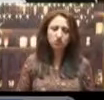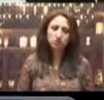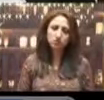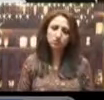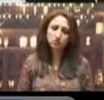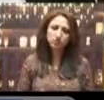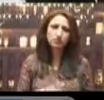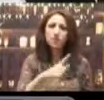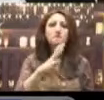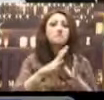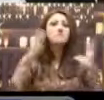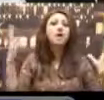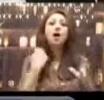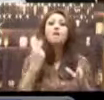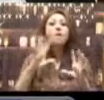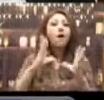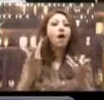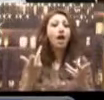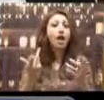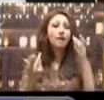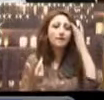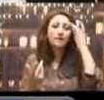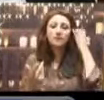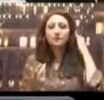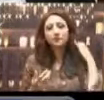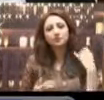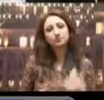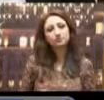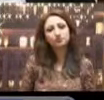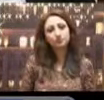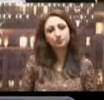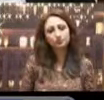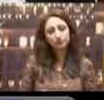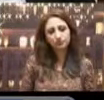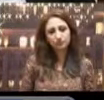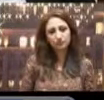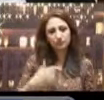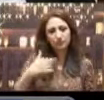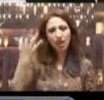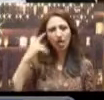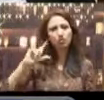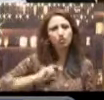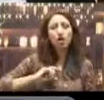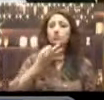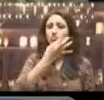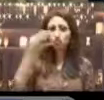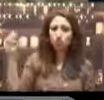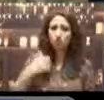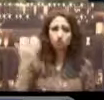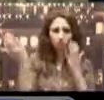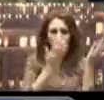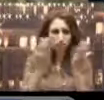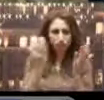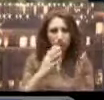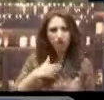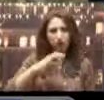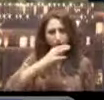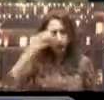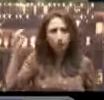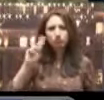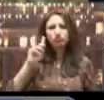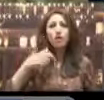جبت كام سنه عامه؟ جيت طب انا عايز اقول لك على حاجه، انا اتكل ان انا كنت طالب شاطر بس مش قوي، انا اعلى مجموعه